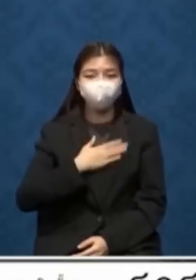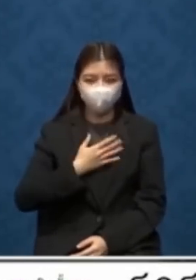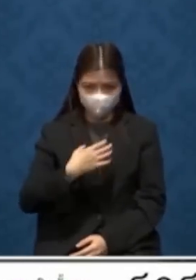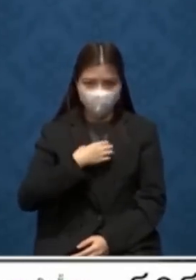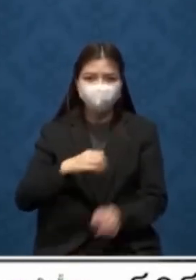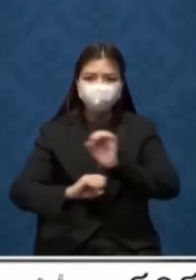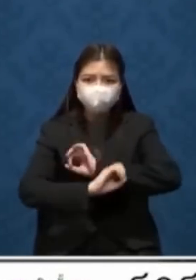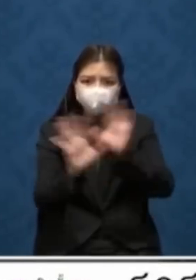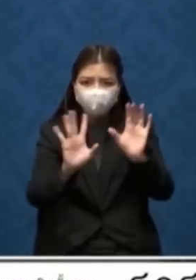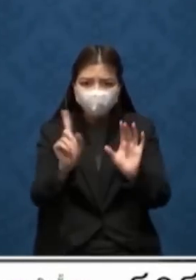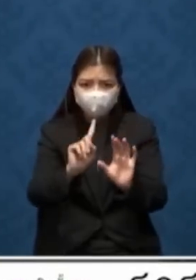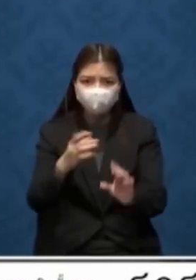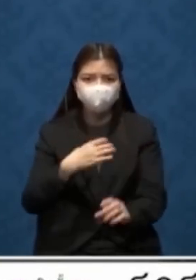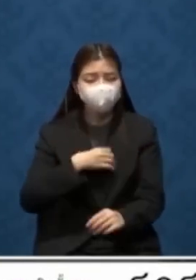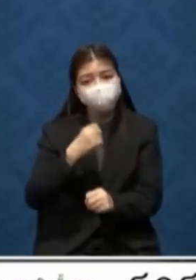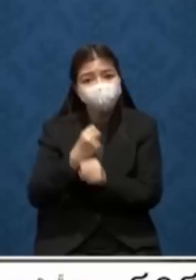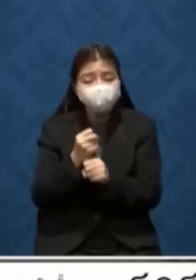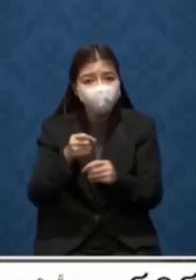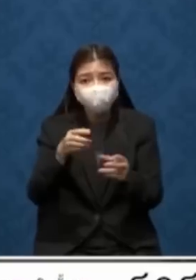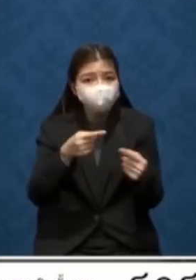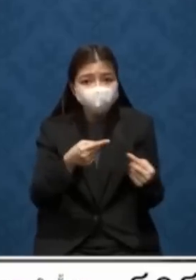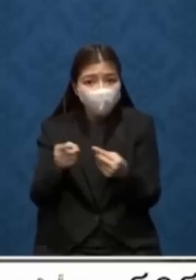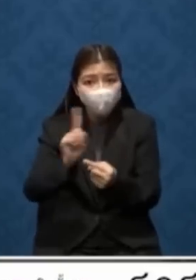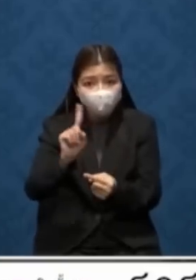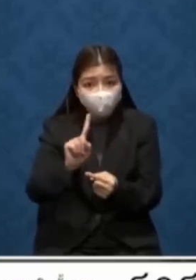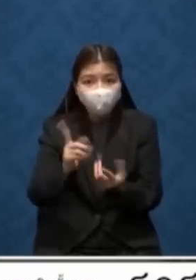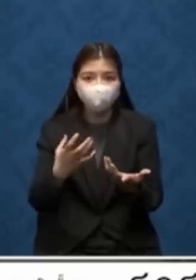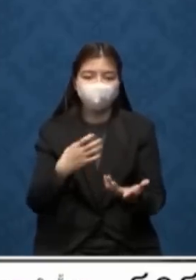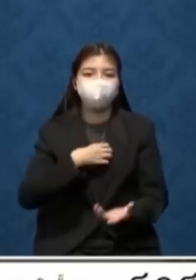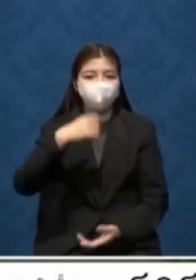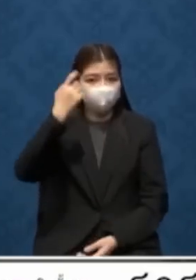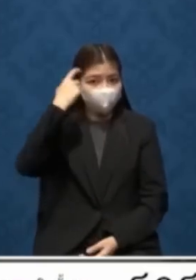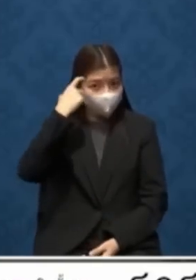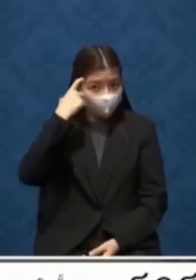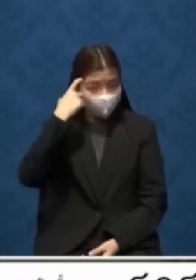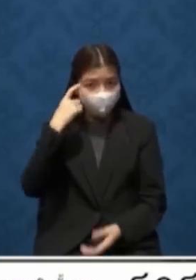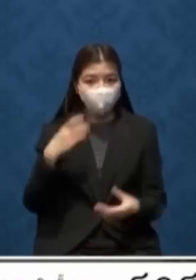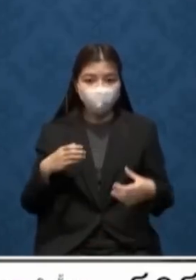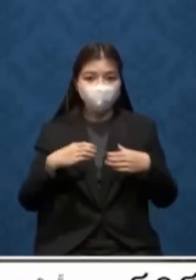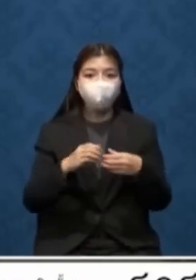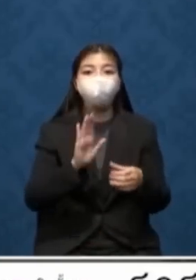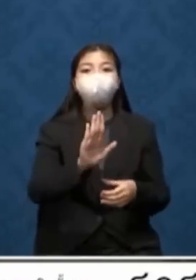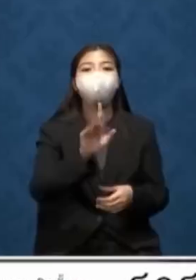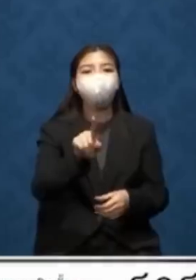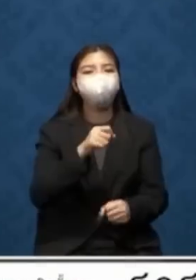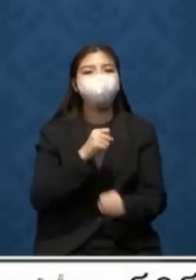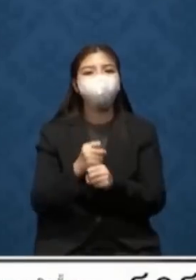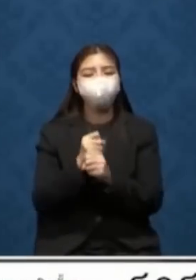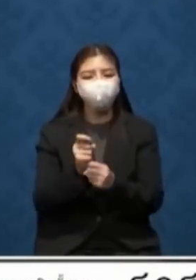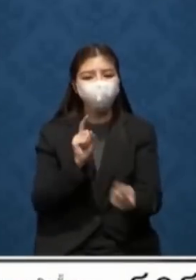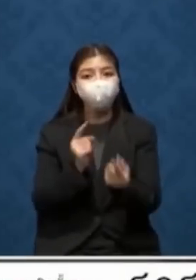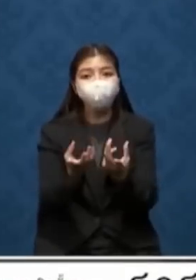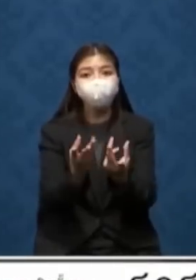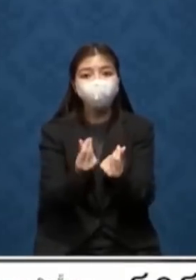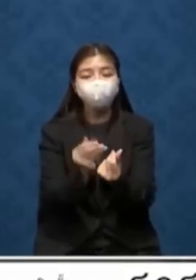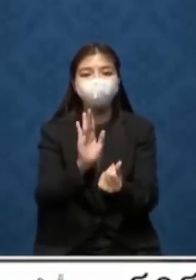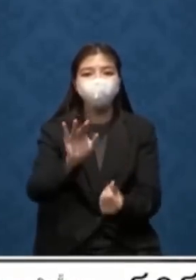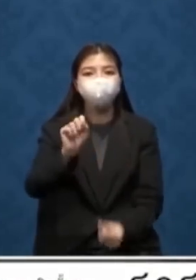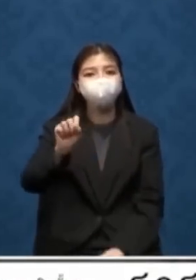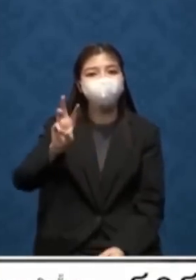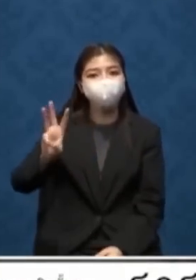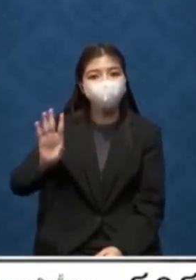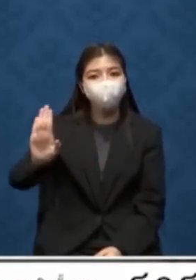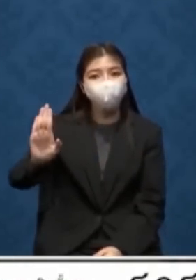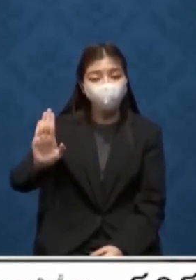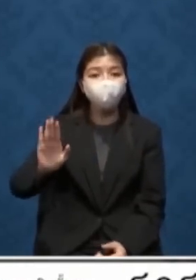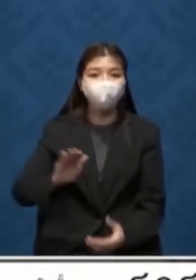จนว่าตกลงท่านจะทำอย่างไรต่อไปแล้วพรรคของท่านนะครับที่ไปเกี่ยวข้องกับการใช้ที่ดินของสว.อุปกิจซึ่งอา